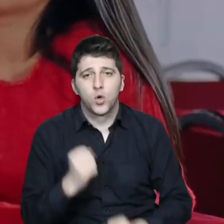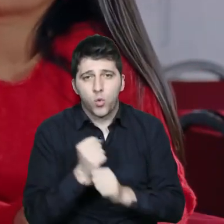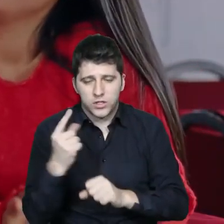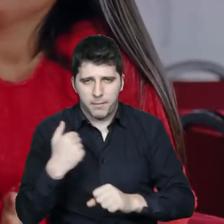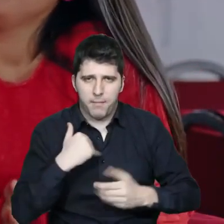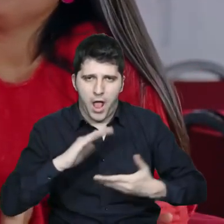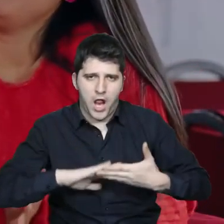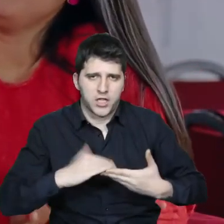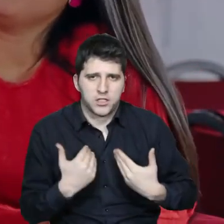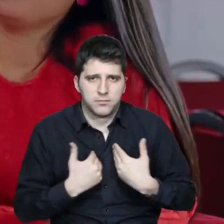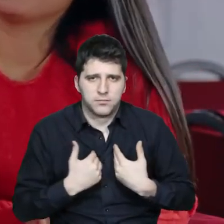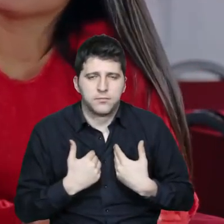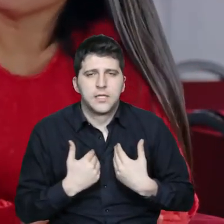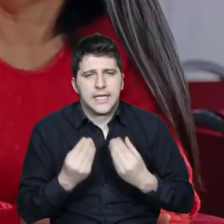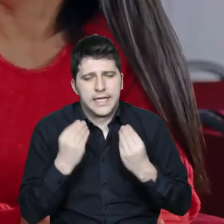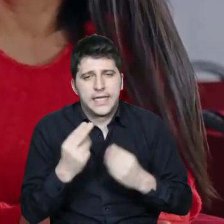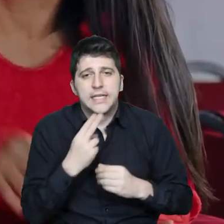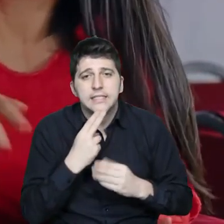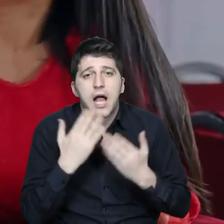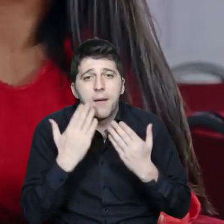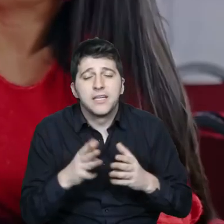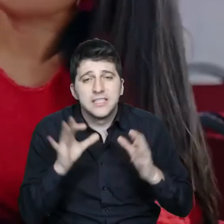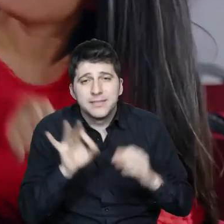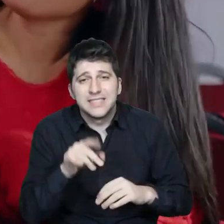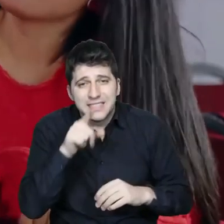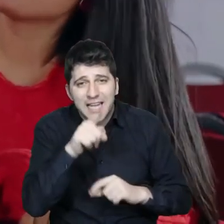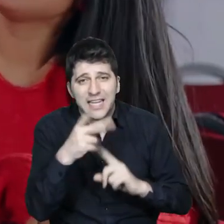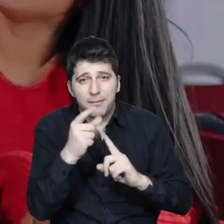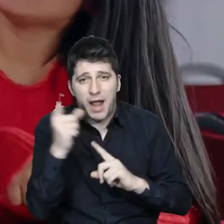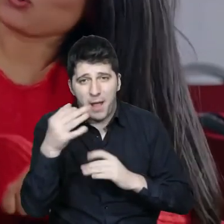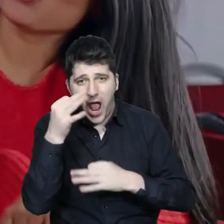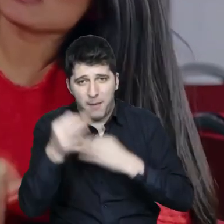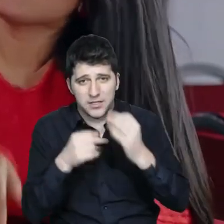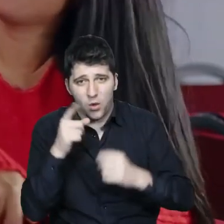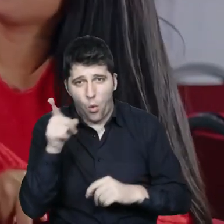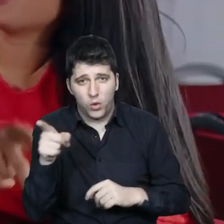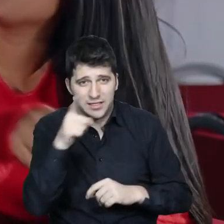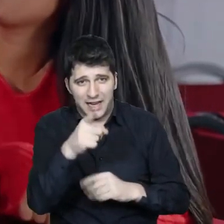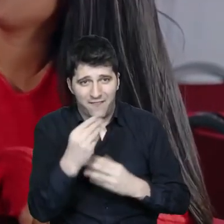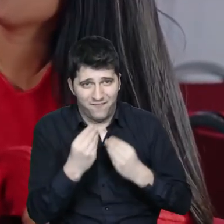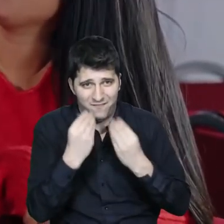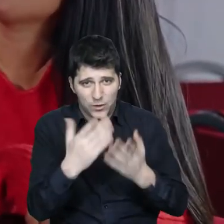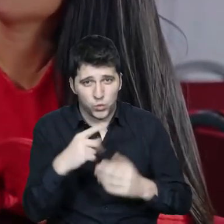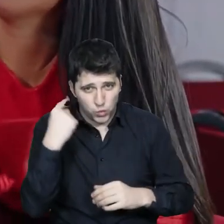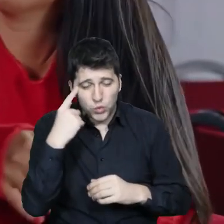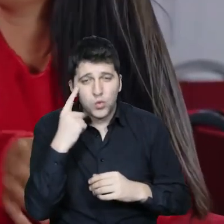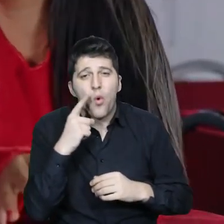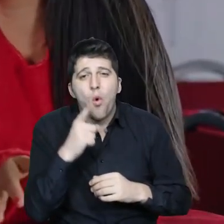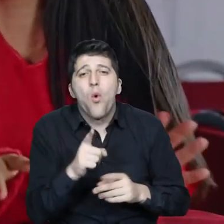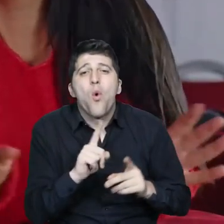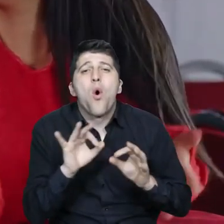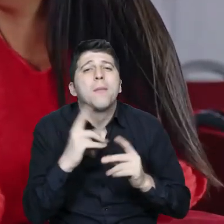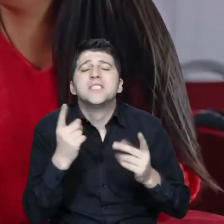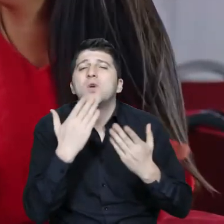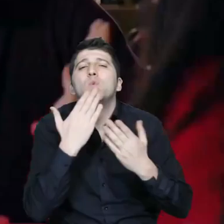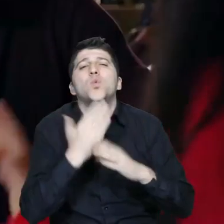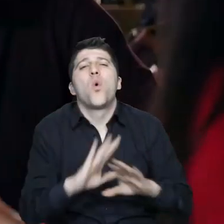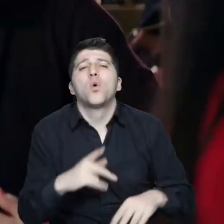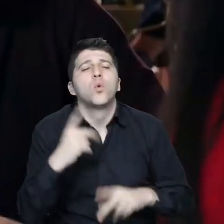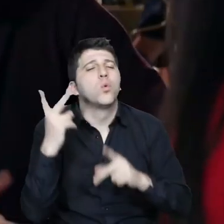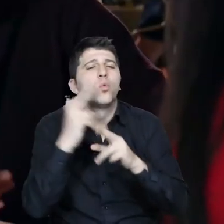de arkadaşım. İyi de bir kız ama şimdi sen İbrahim amcanın onu sana vereceğini düşünüyorsun ya. İşte o öyle bir şey yok.